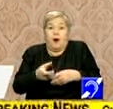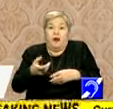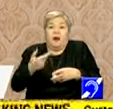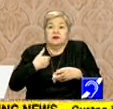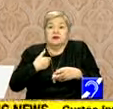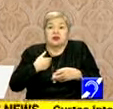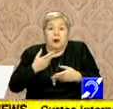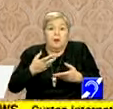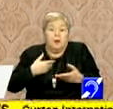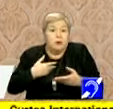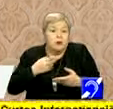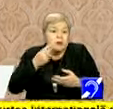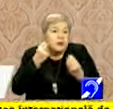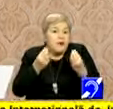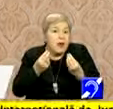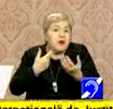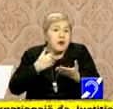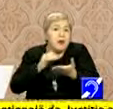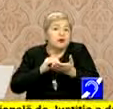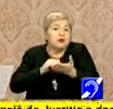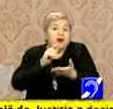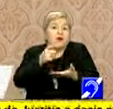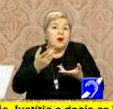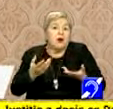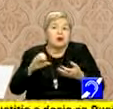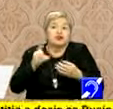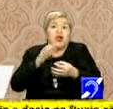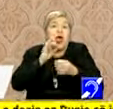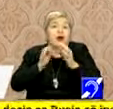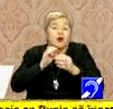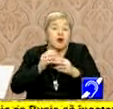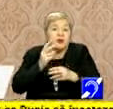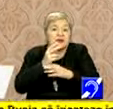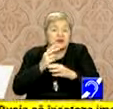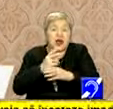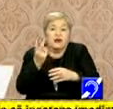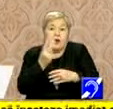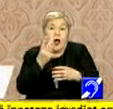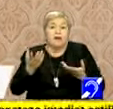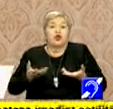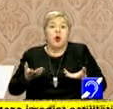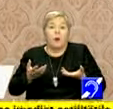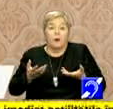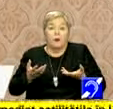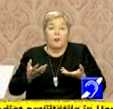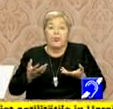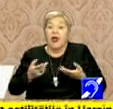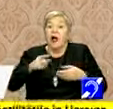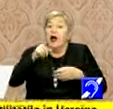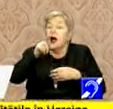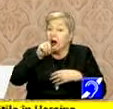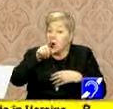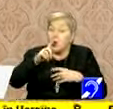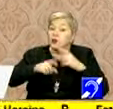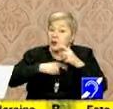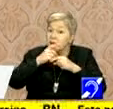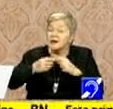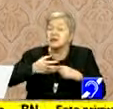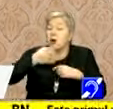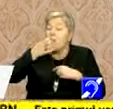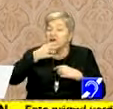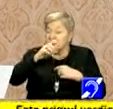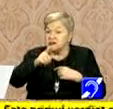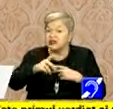și pentru economia țărilor noastre și a cetățenilor noastre. Cred că este un consiliu foarte important, cel